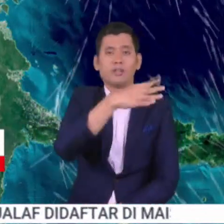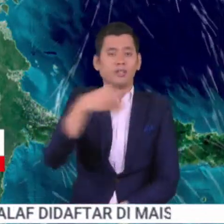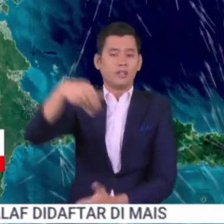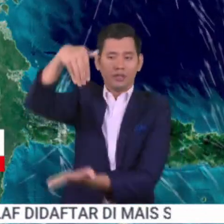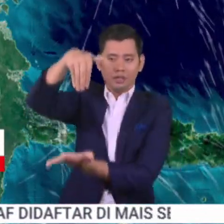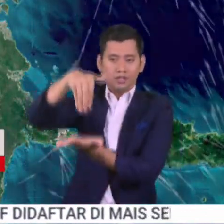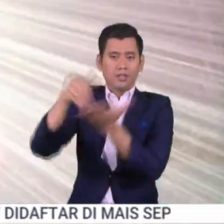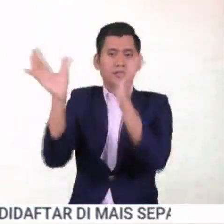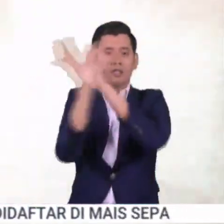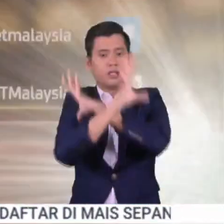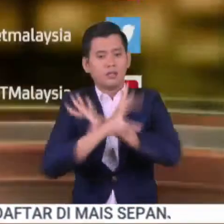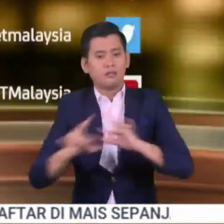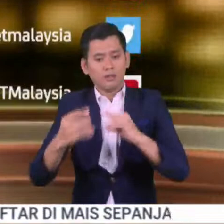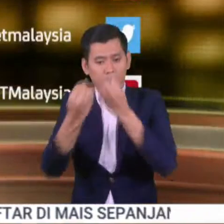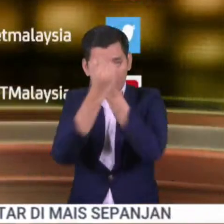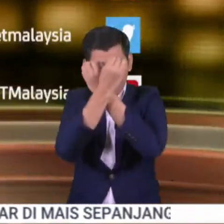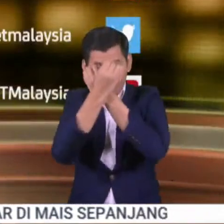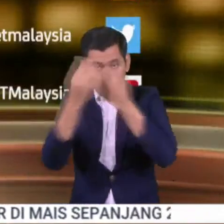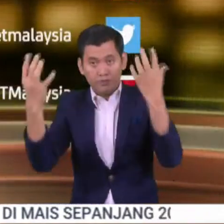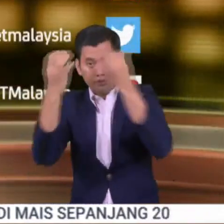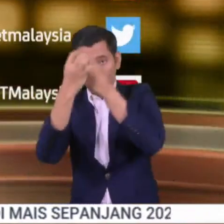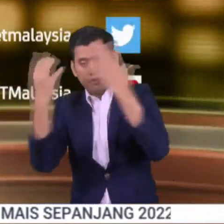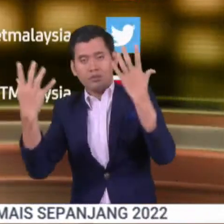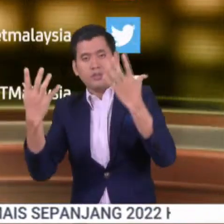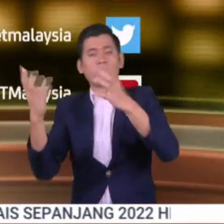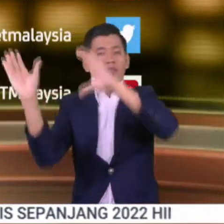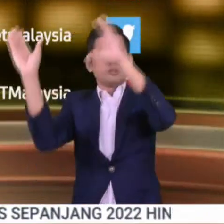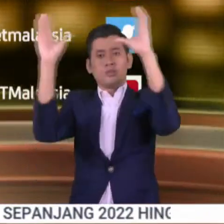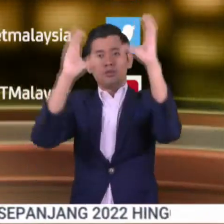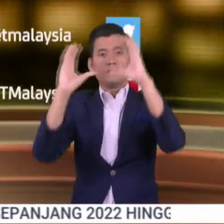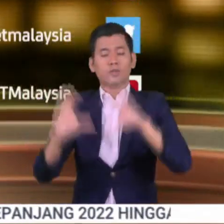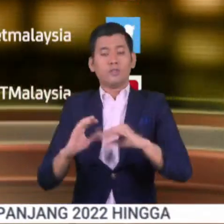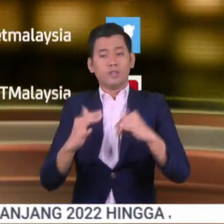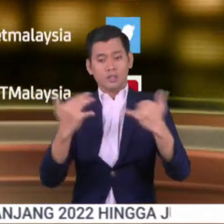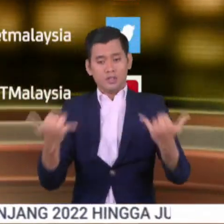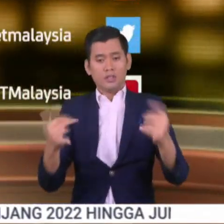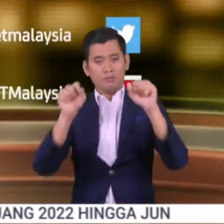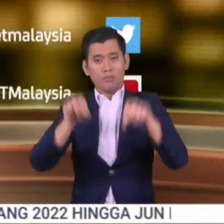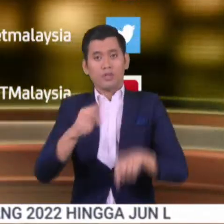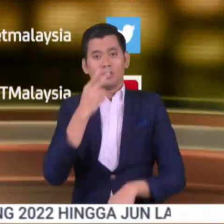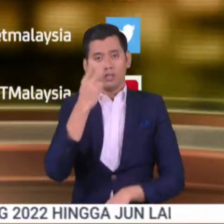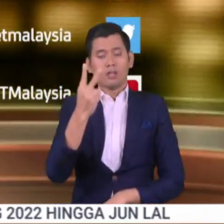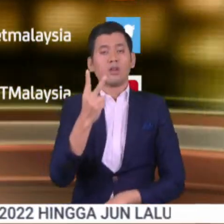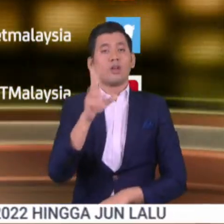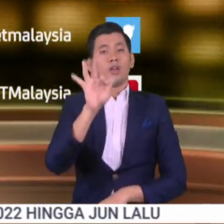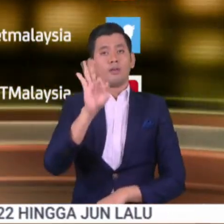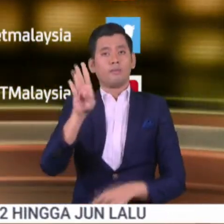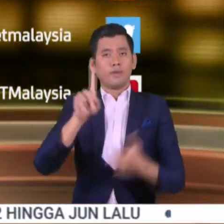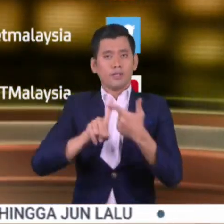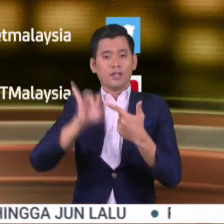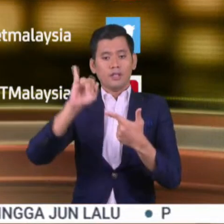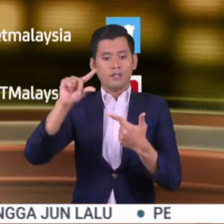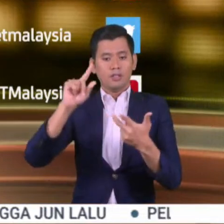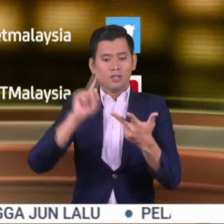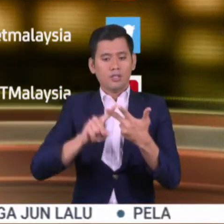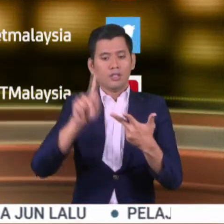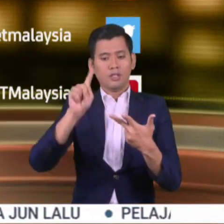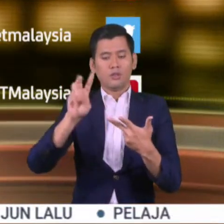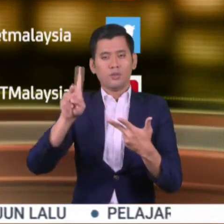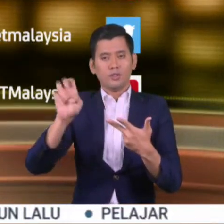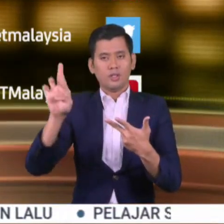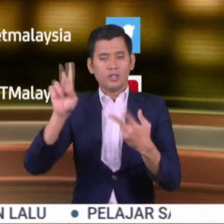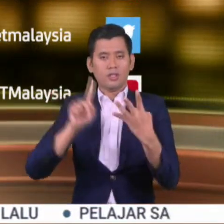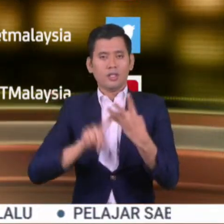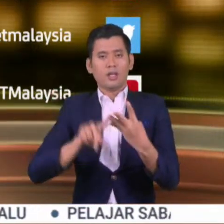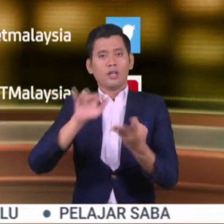Sarawak. Baiklah, untuk mendapatkan info cuaca terkini, boleh ikuti kami di Facebook, Instagram, Twitter